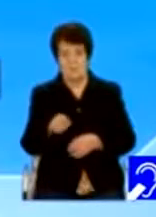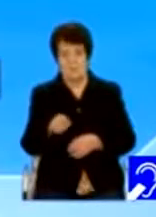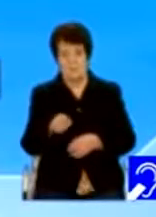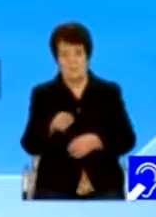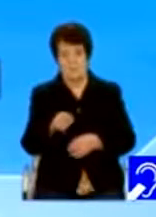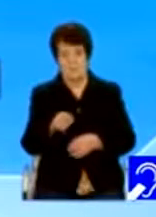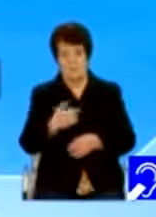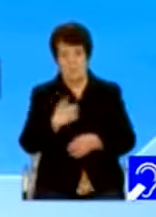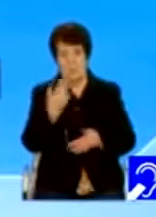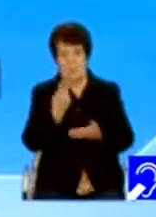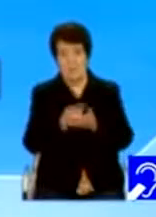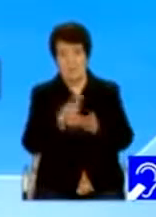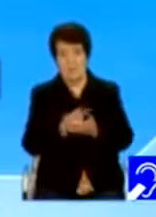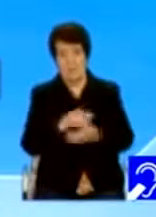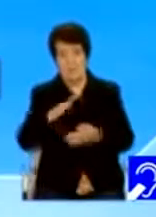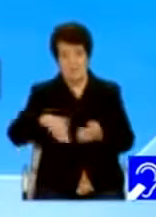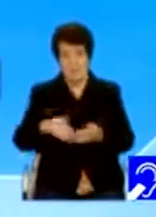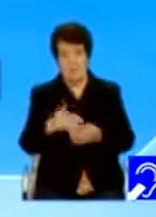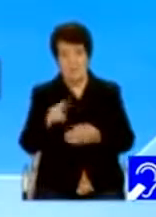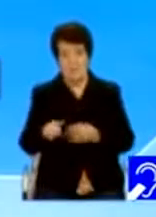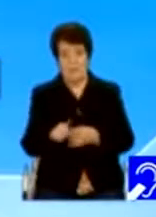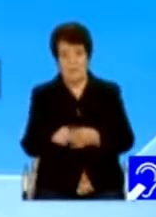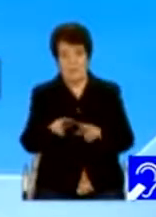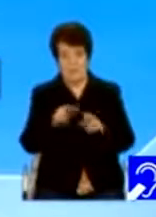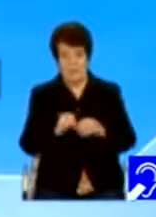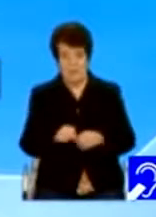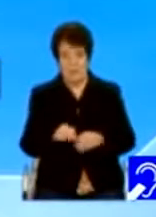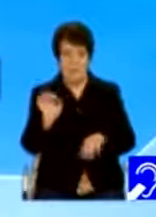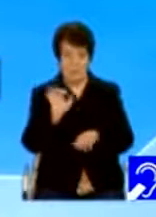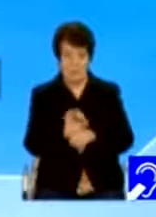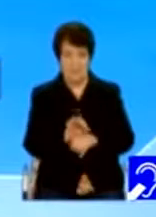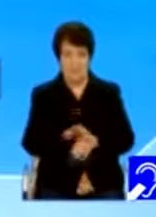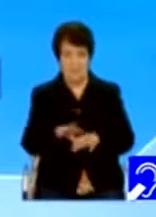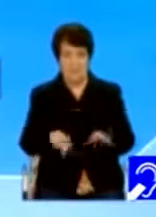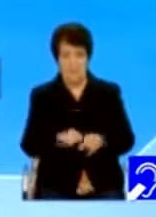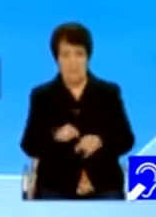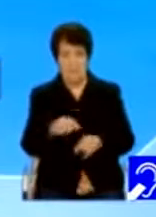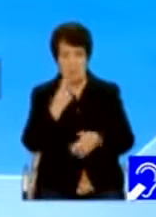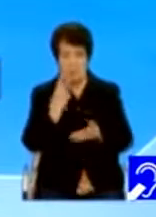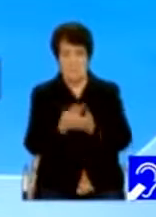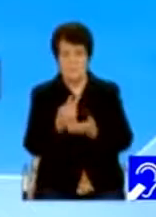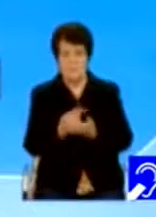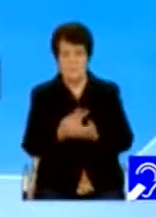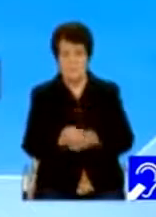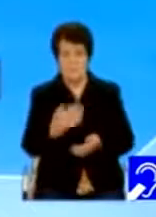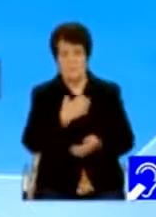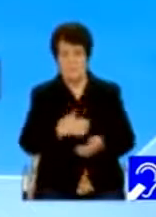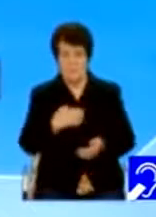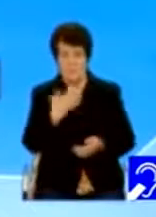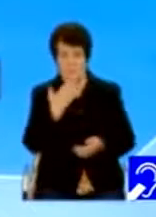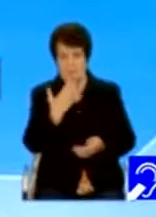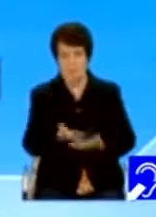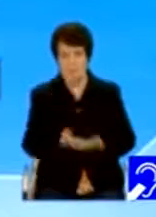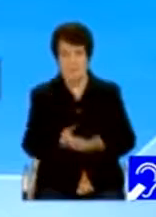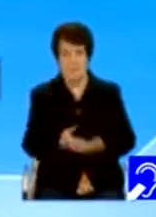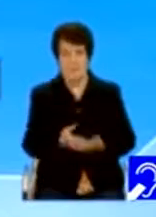asta. Noi am demonstrat din afara Parlamentului că avem și curaj și voință de a opri hoțâile, de a stopa și de a promova valorile naționale, cu căciulă de cârlan,